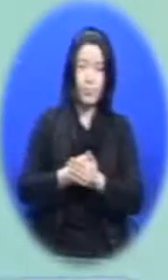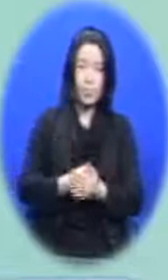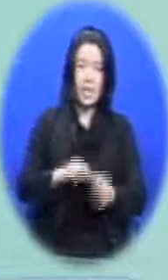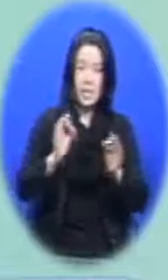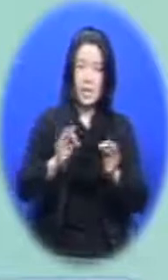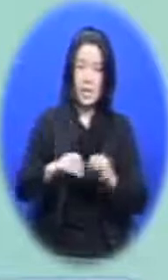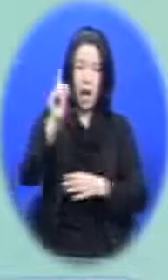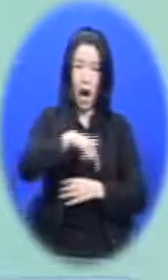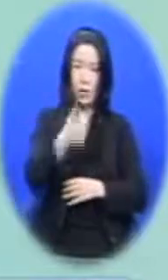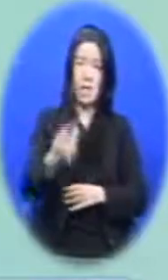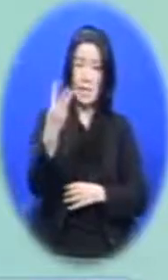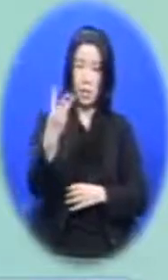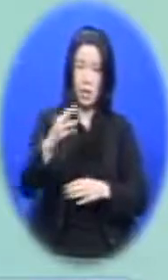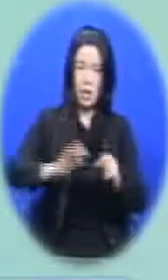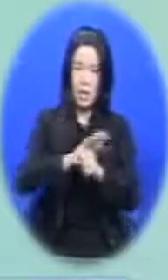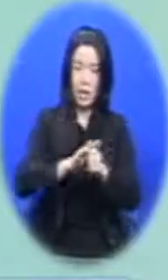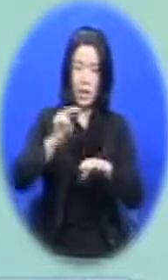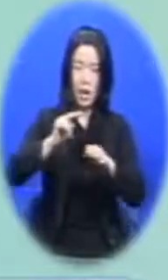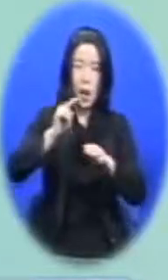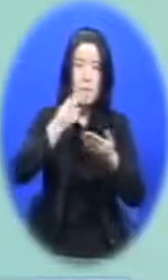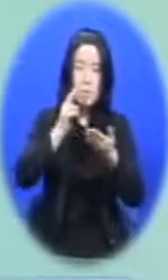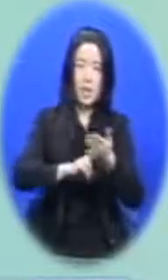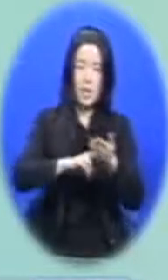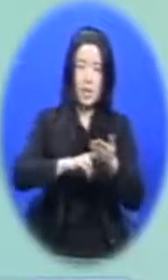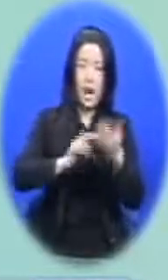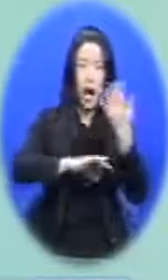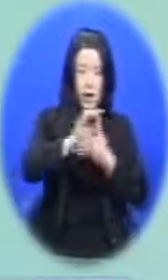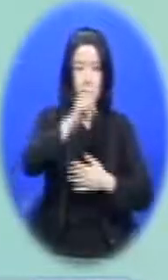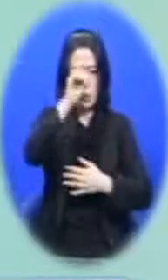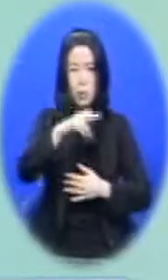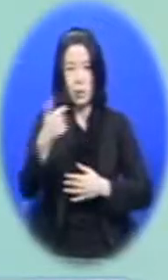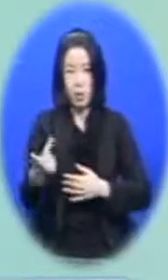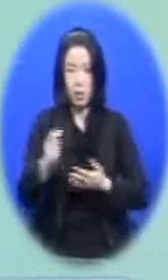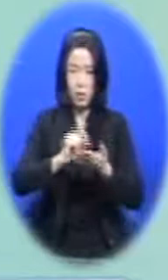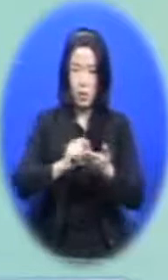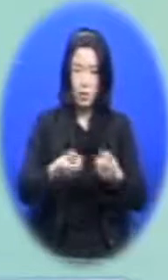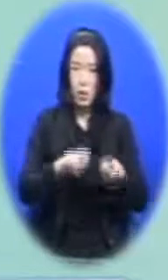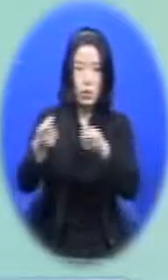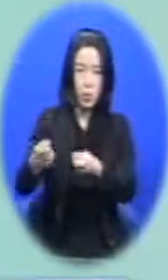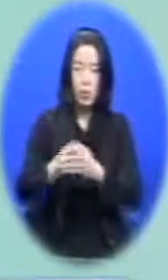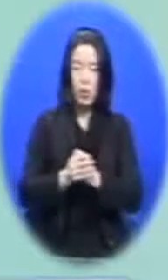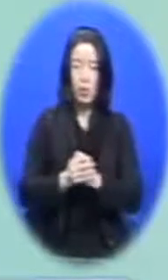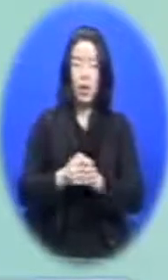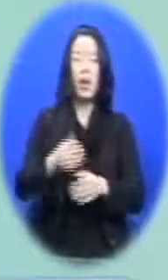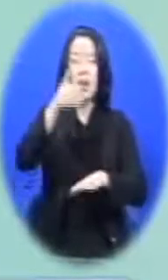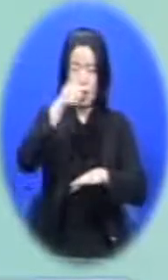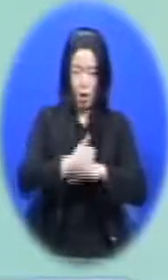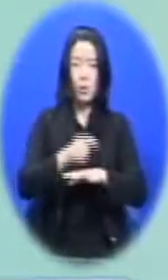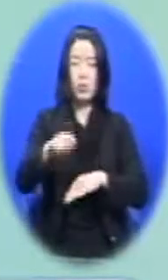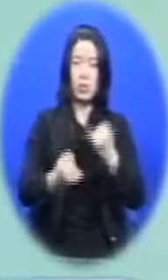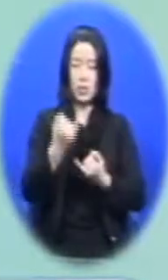이제는 하루에 3번씩 사랑의 편지를 아침, 점심, 저녁으로 써서 보냅니다. 그랬더니 결국은 그